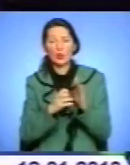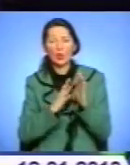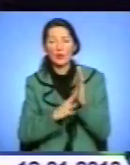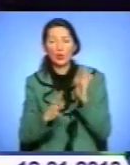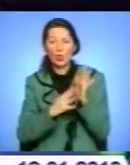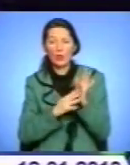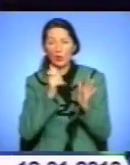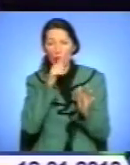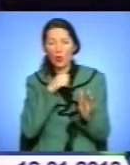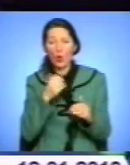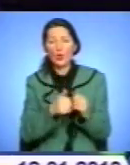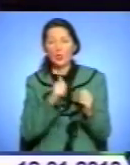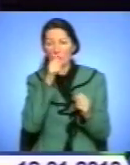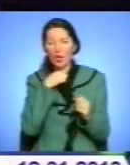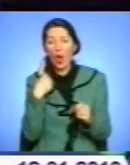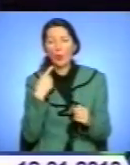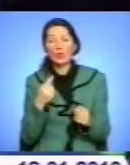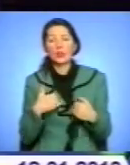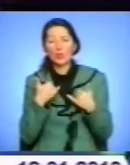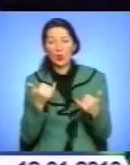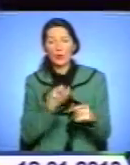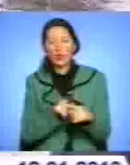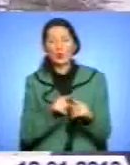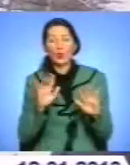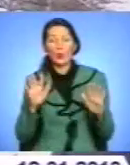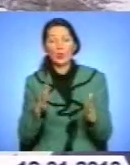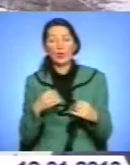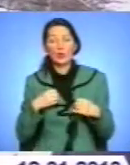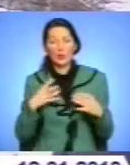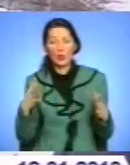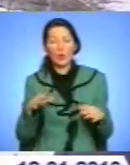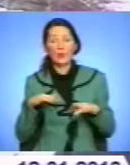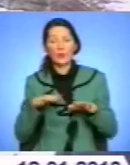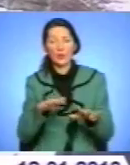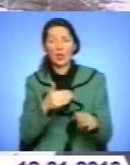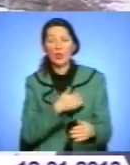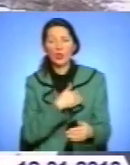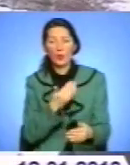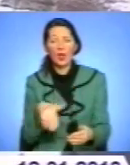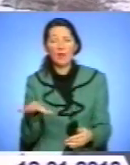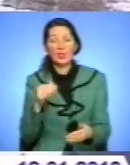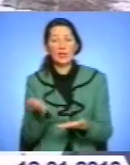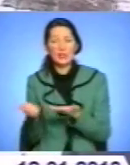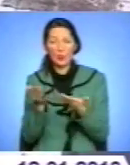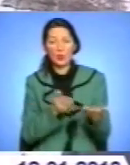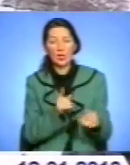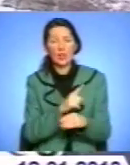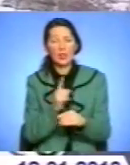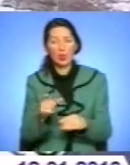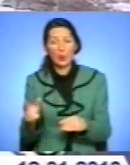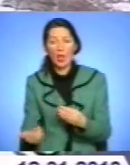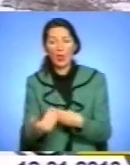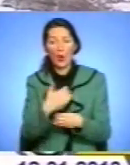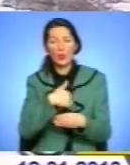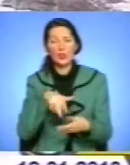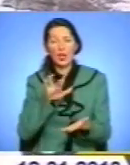Щороку облащановують цю подію святковими дійствами. Я би хотів запросити усіх тернополян, усіх гостей нашого міста, нашої